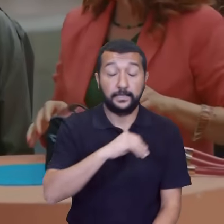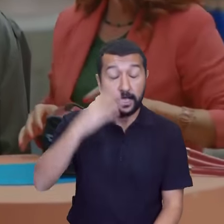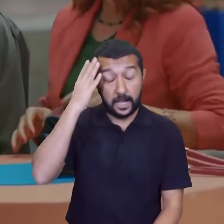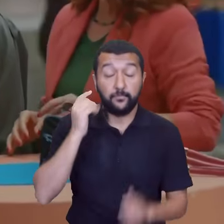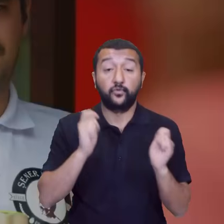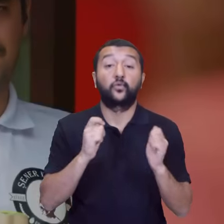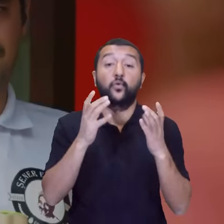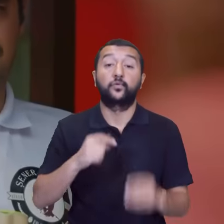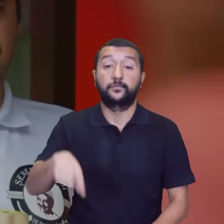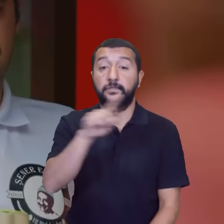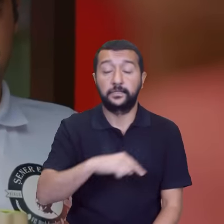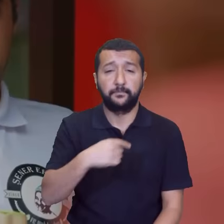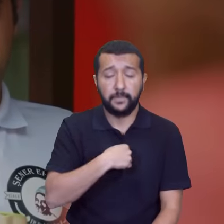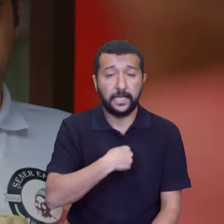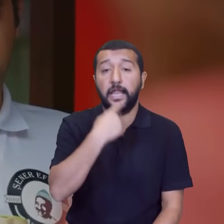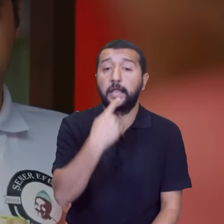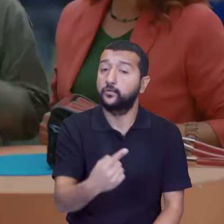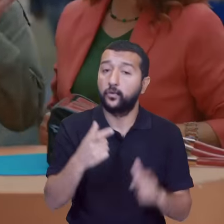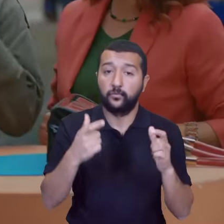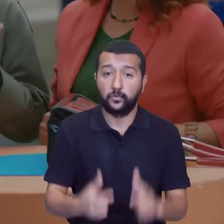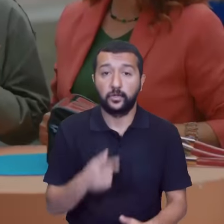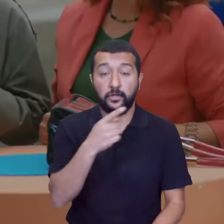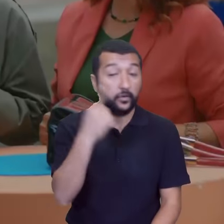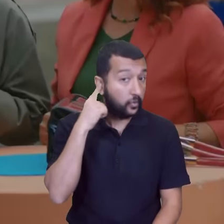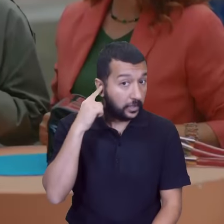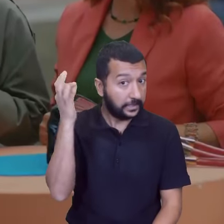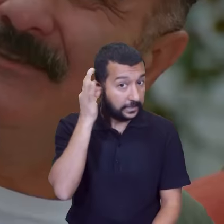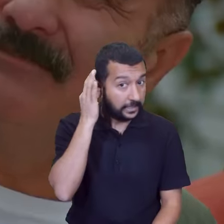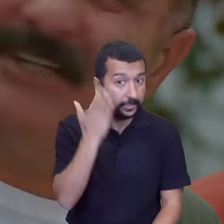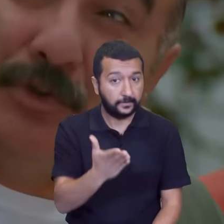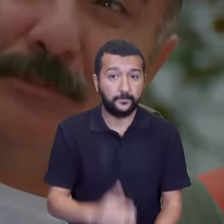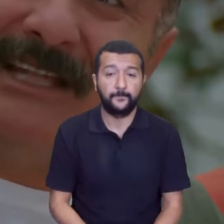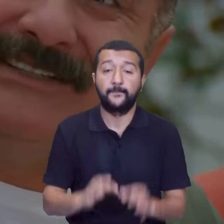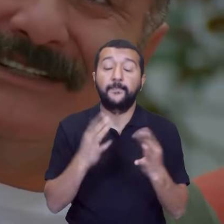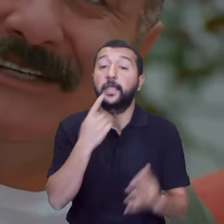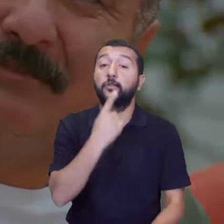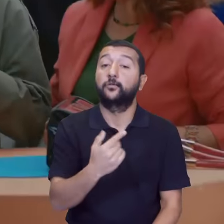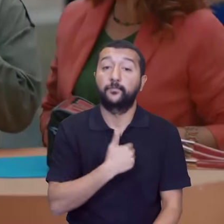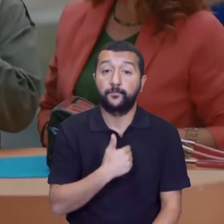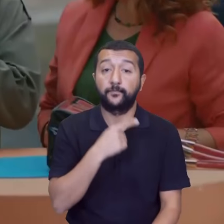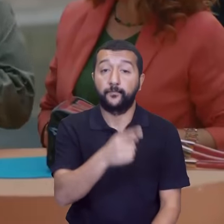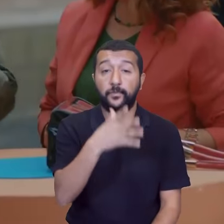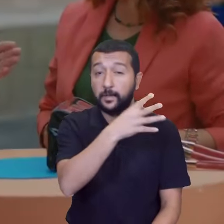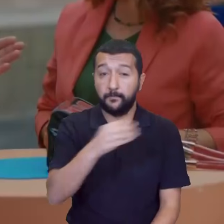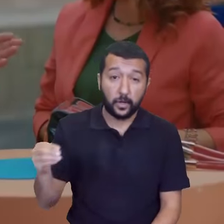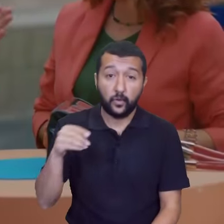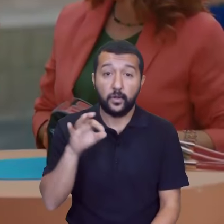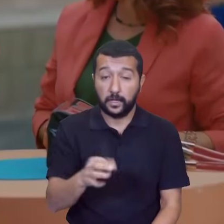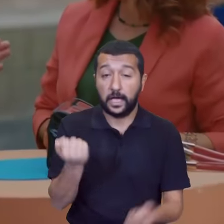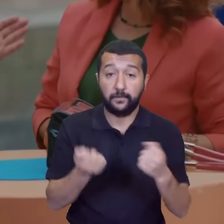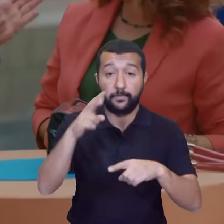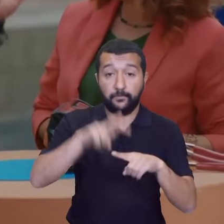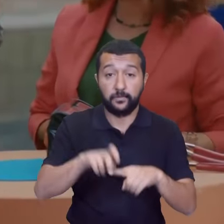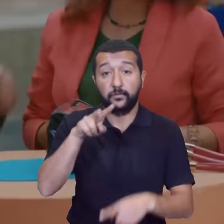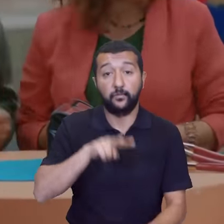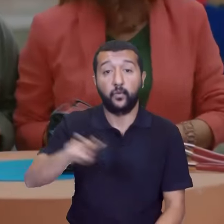güçlük çekiyorum sizi ya. Oğlum ben ne söylüyorum burada? Bir açın kulaklarınızı da dinleyin ya. Ne diyorum ben? Milyonlarım bak böyle arabaya